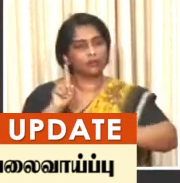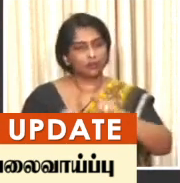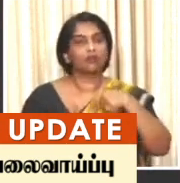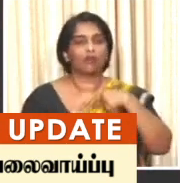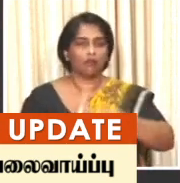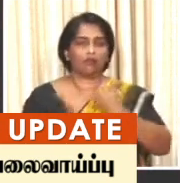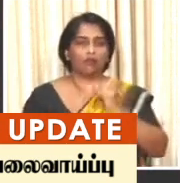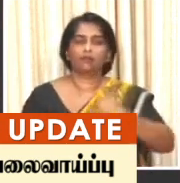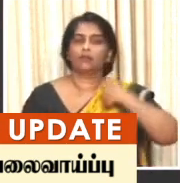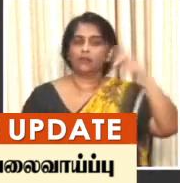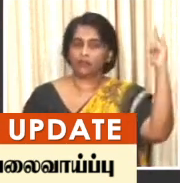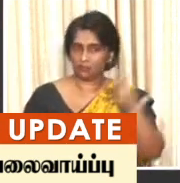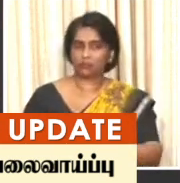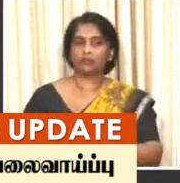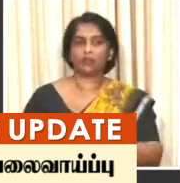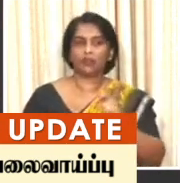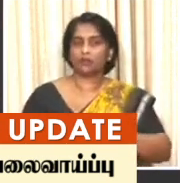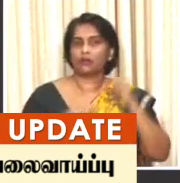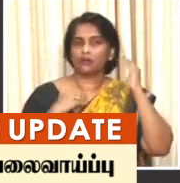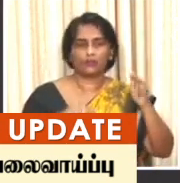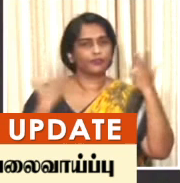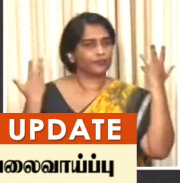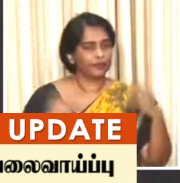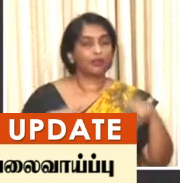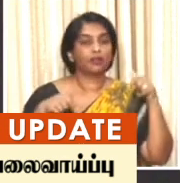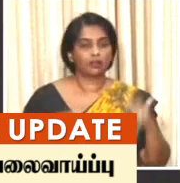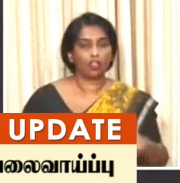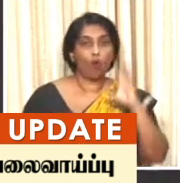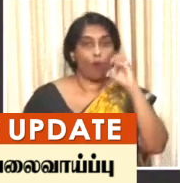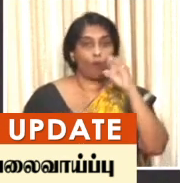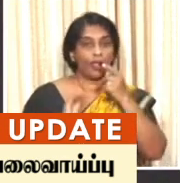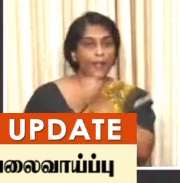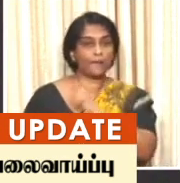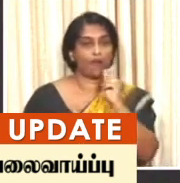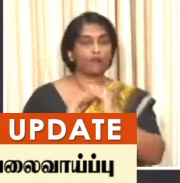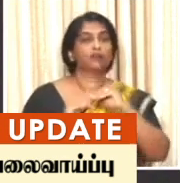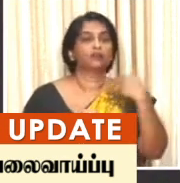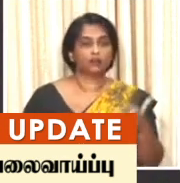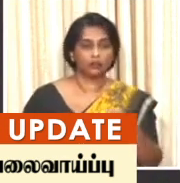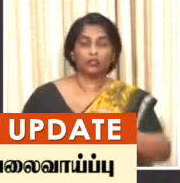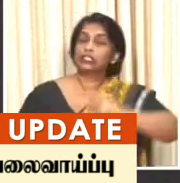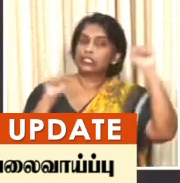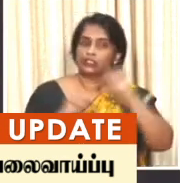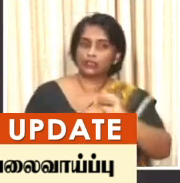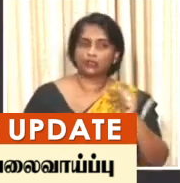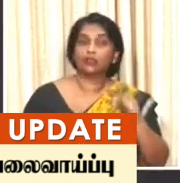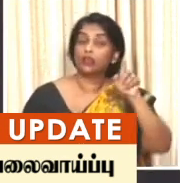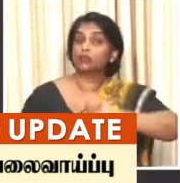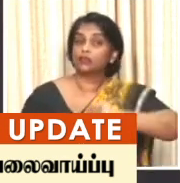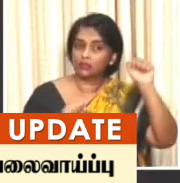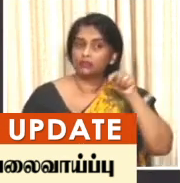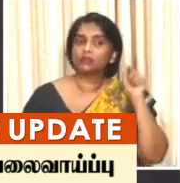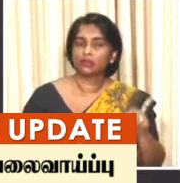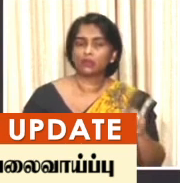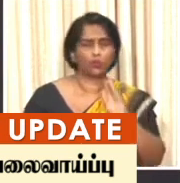මෙයා ගෙන්න ගන්න කියලා. ඒ කාල සීමාවත් පහ වුණා. ඒ නිසා තමයි දැන් අර ඕමානේ තානාපති කාර්යාලයේ ඉස්සරහා ඇවිල්ලා උද්ඝෝෂණ කරන්නේ. ඒ උද්ඝෝෂණ